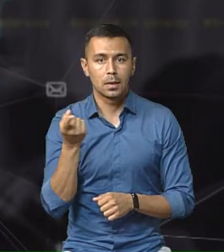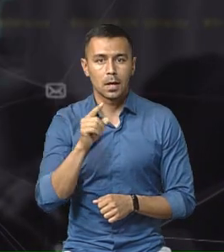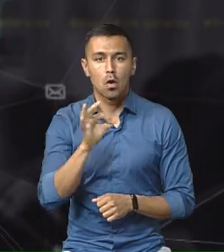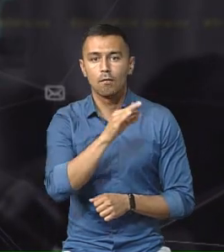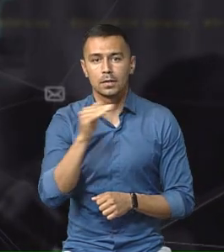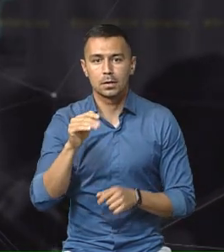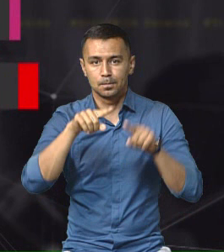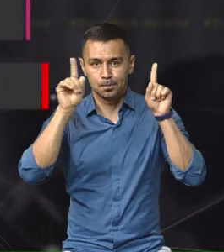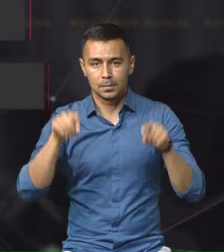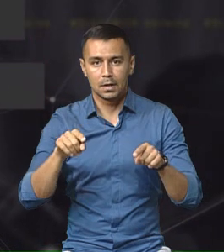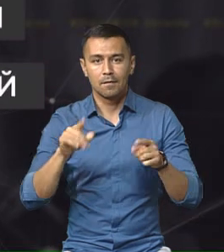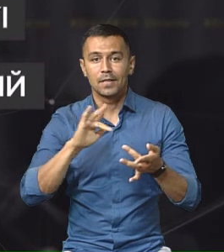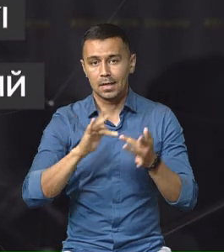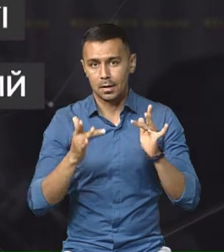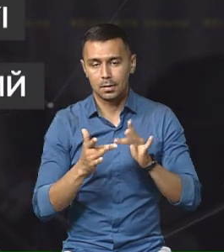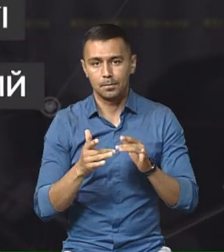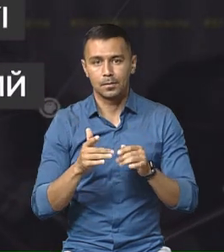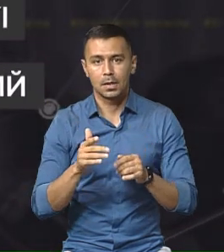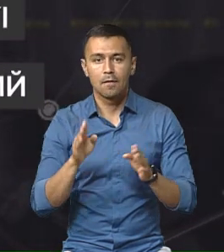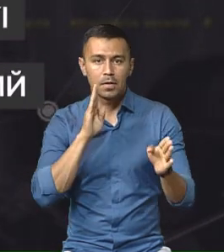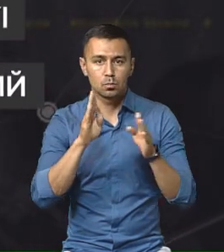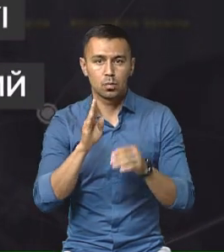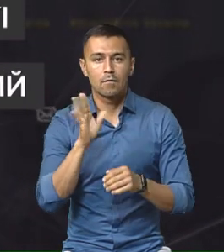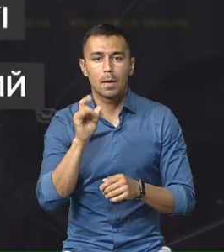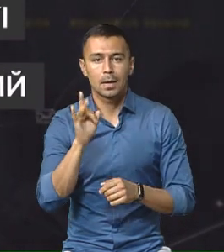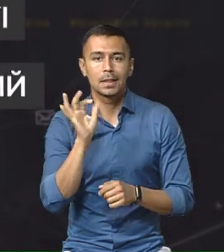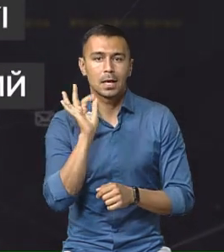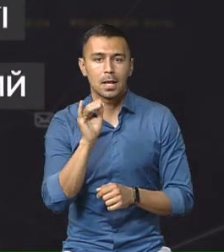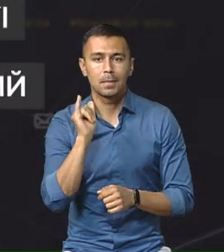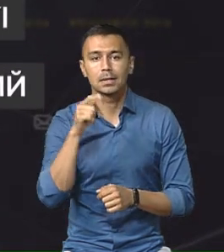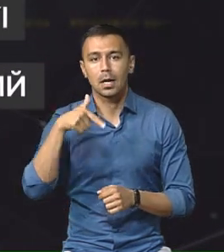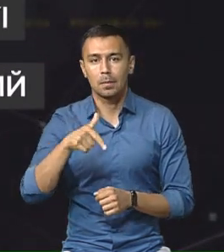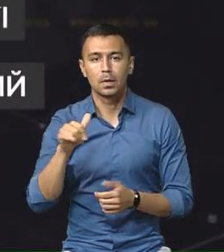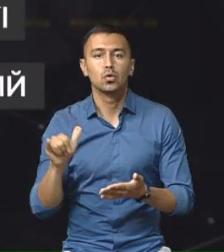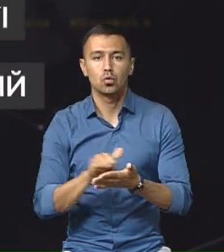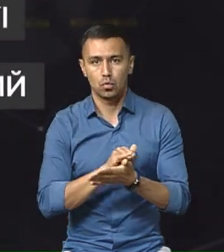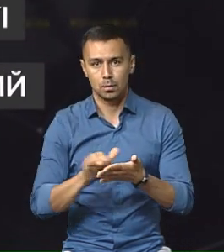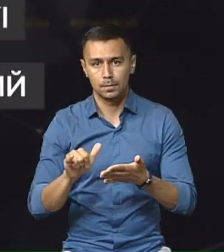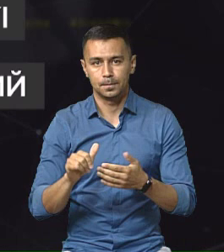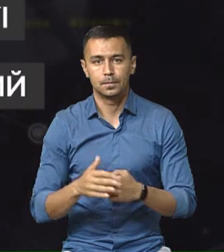офіційних сторінках у соціальних мережах – Facebook, Viber, Telegram, Instagram та YouTube-каналі.